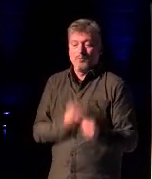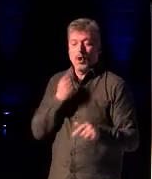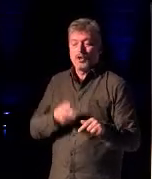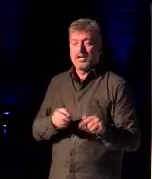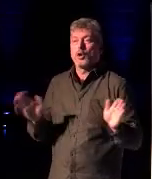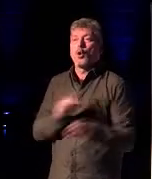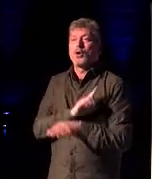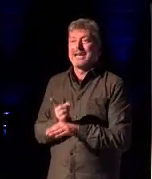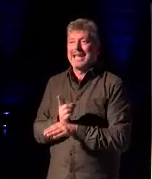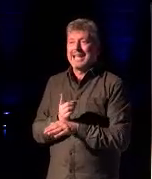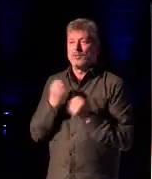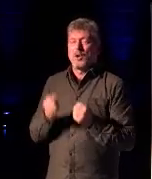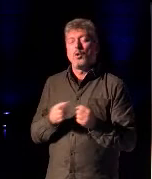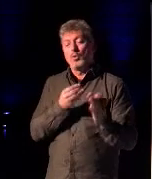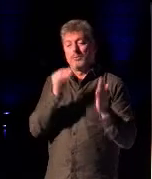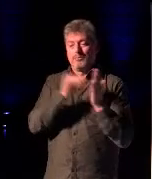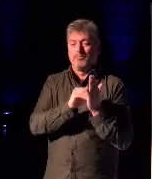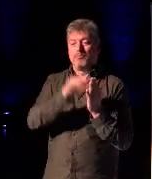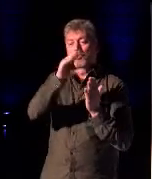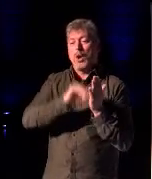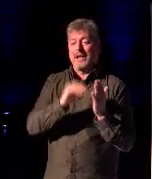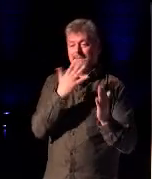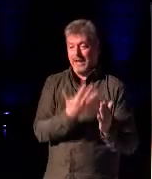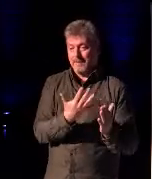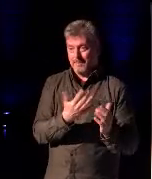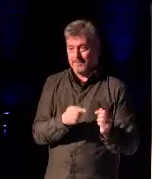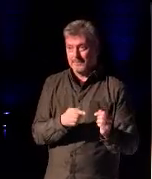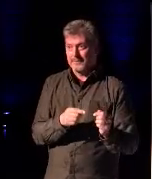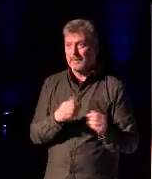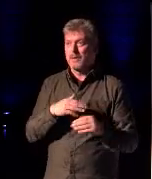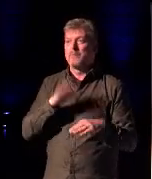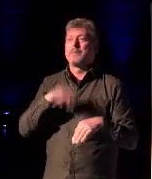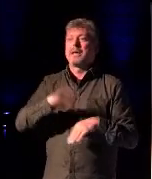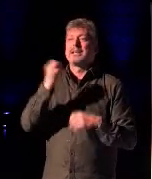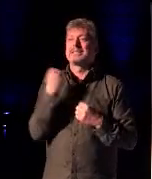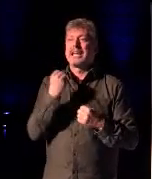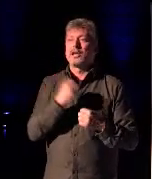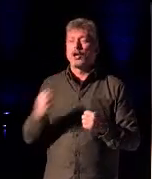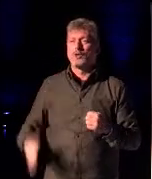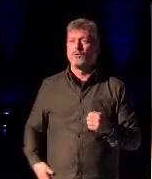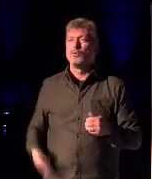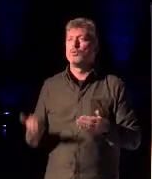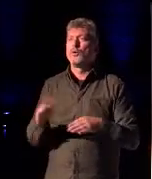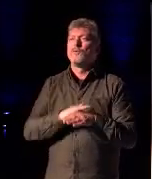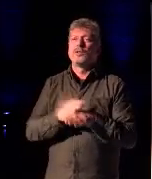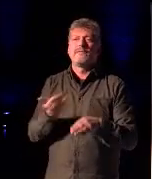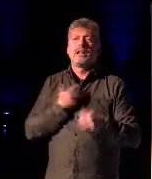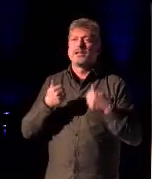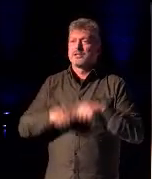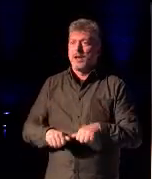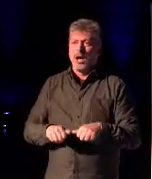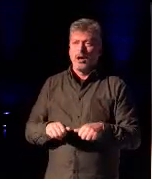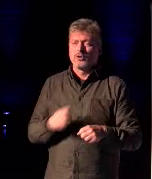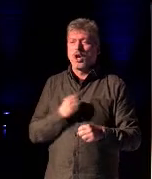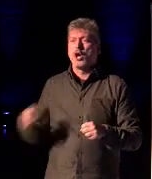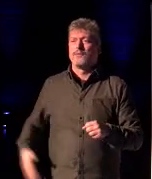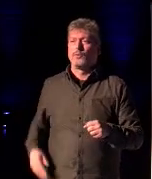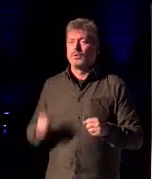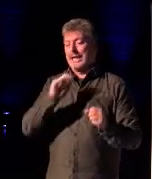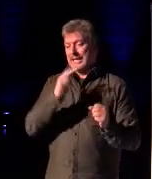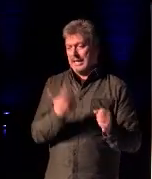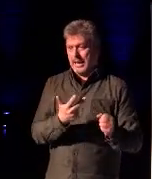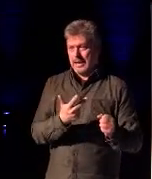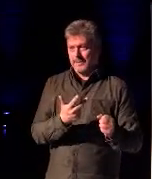så skåret hun det til 5. Og det å bli sterkere i høyre fot, hun følte seg veldig svak, så hun skårte høyre fot til